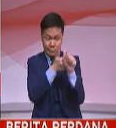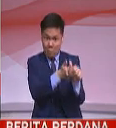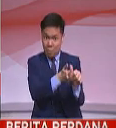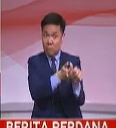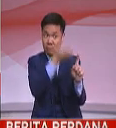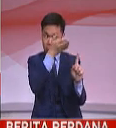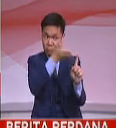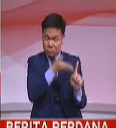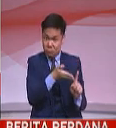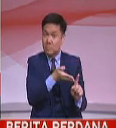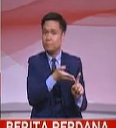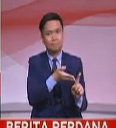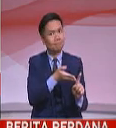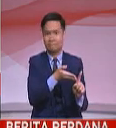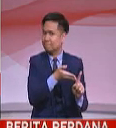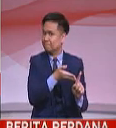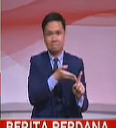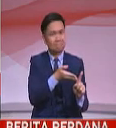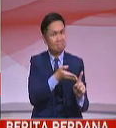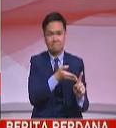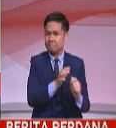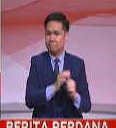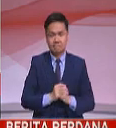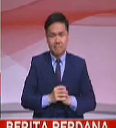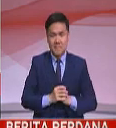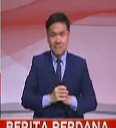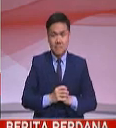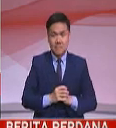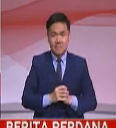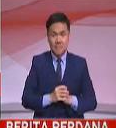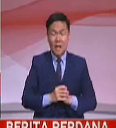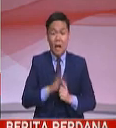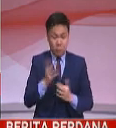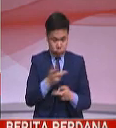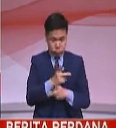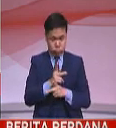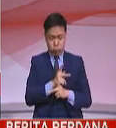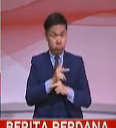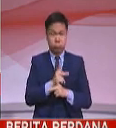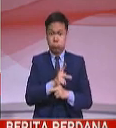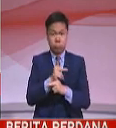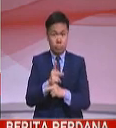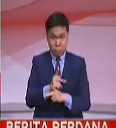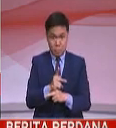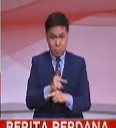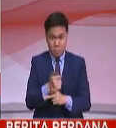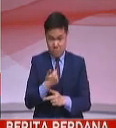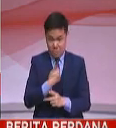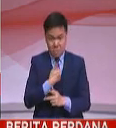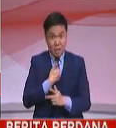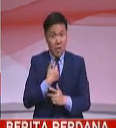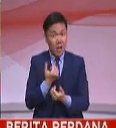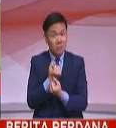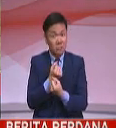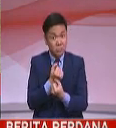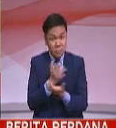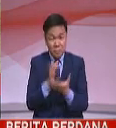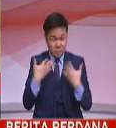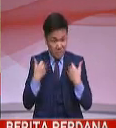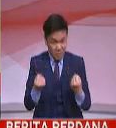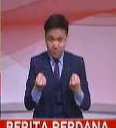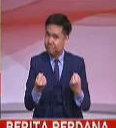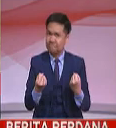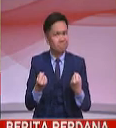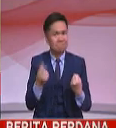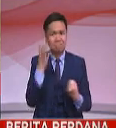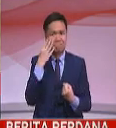perlu untuk menjaga dan melindungi kesihatan itu mereka.